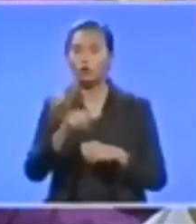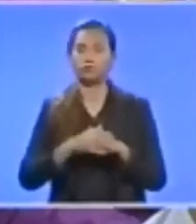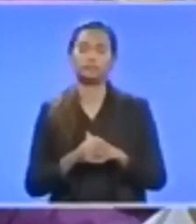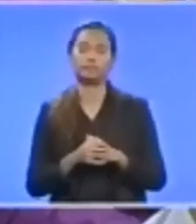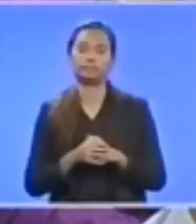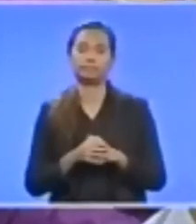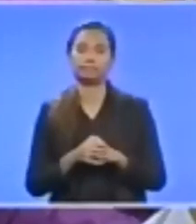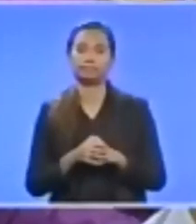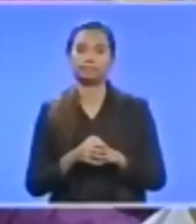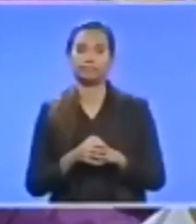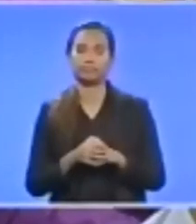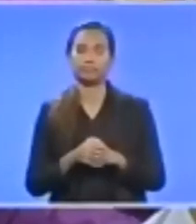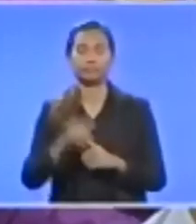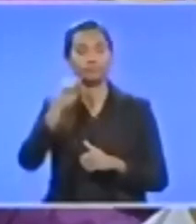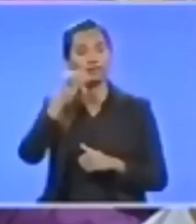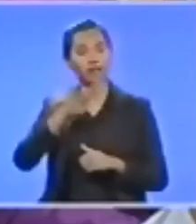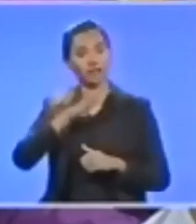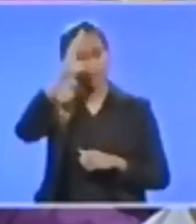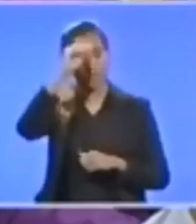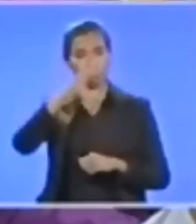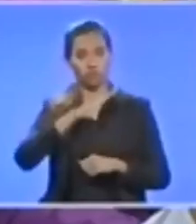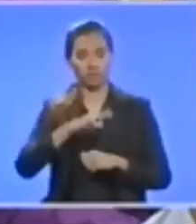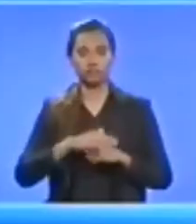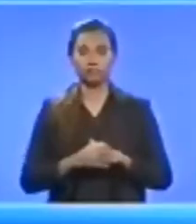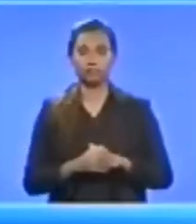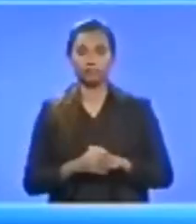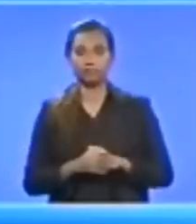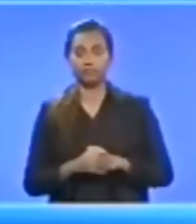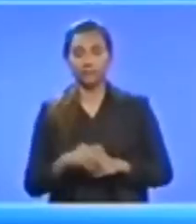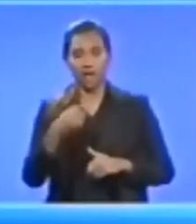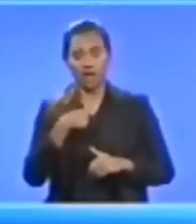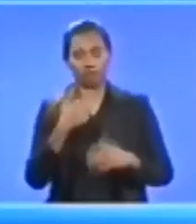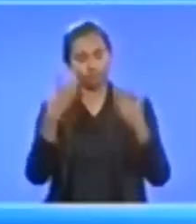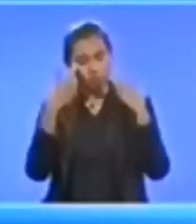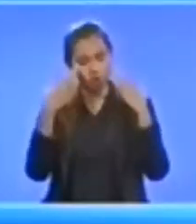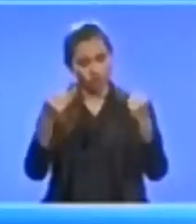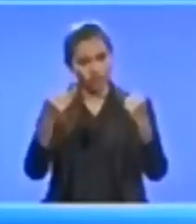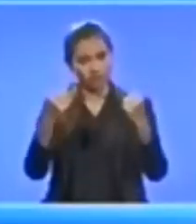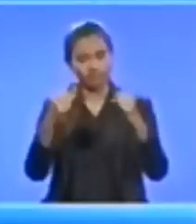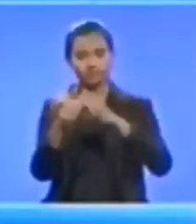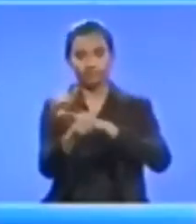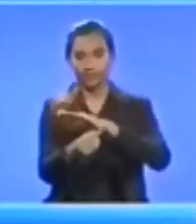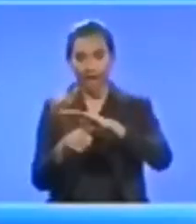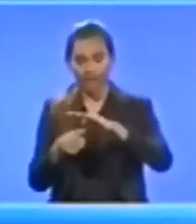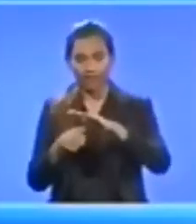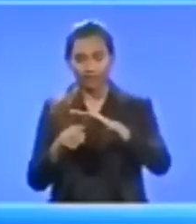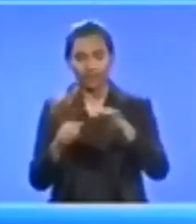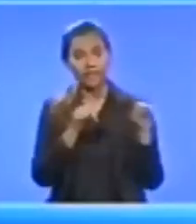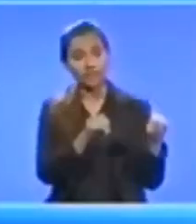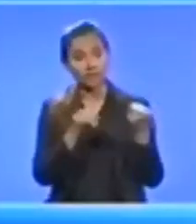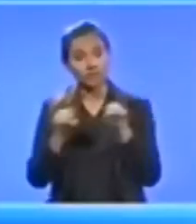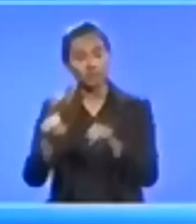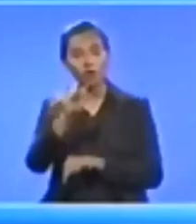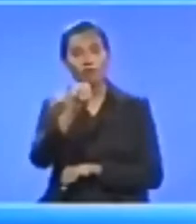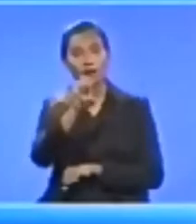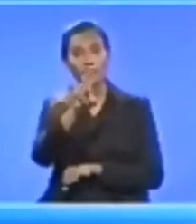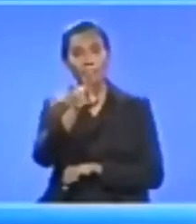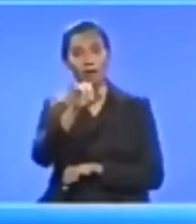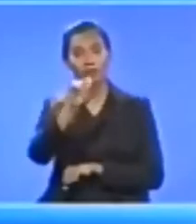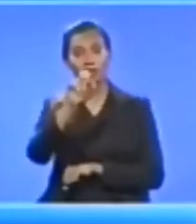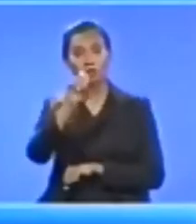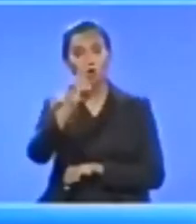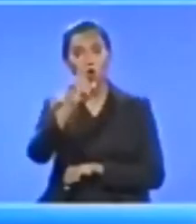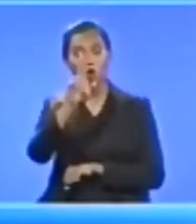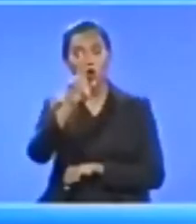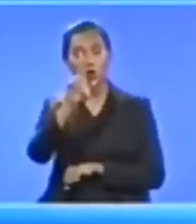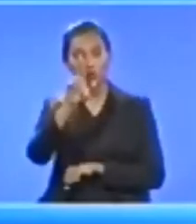Tuan-tuan dan puan-puan, saya yakin di bawah sistem meritokrasi dan bermodalkan usaha